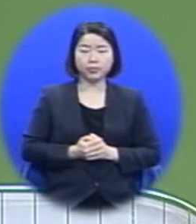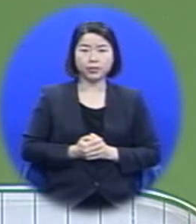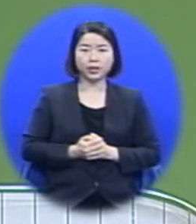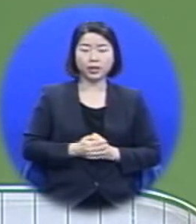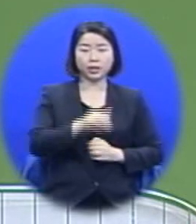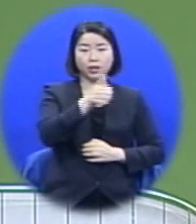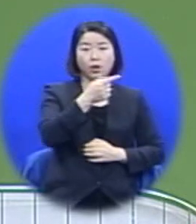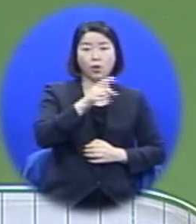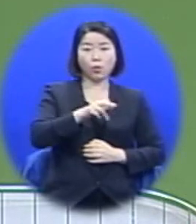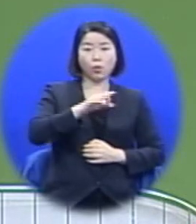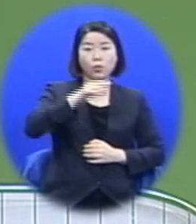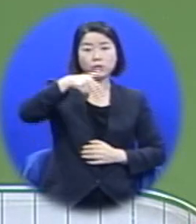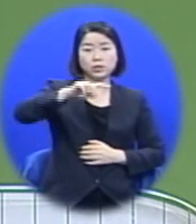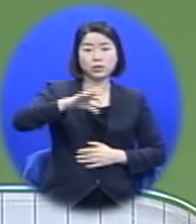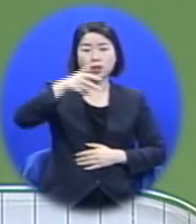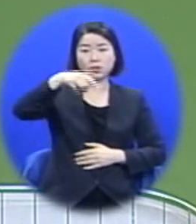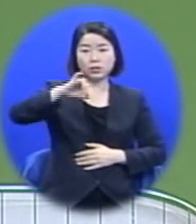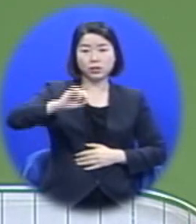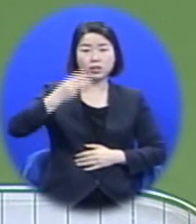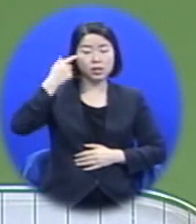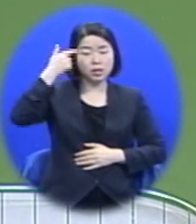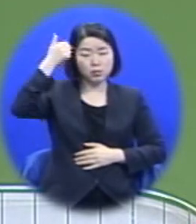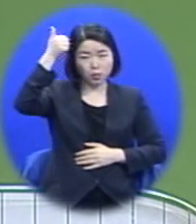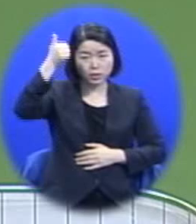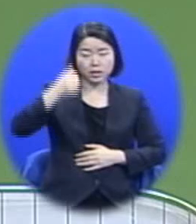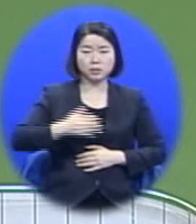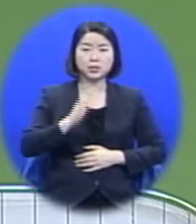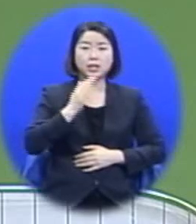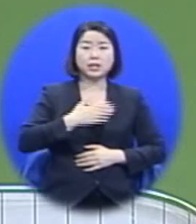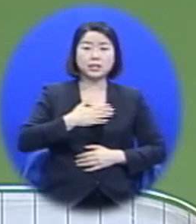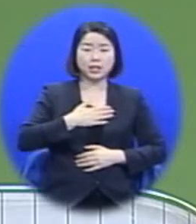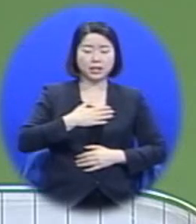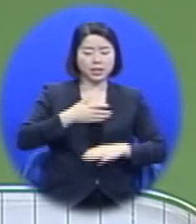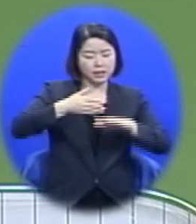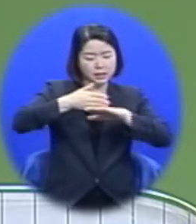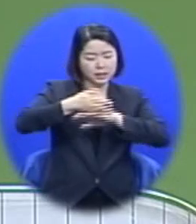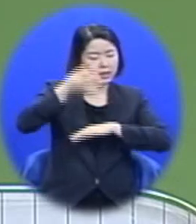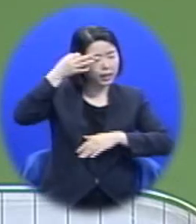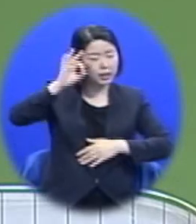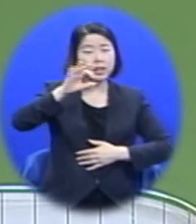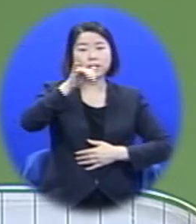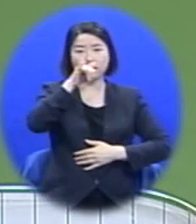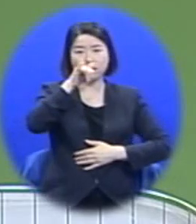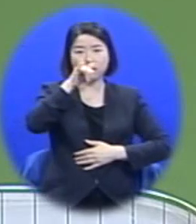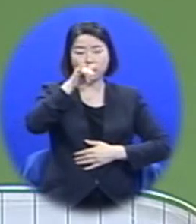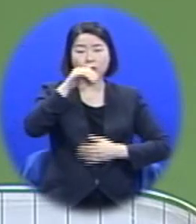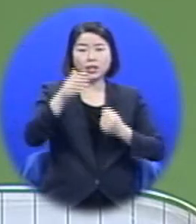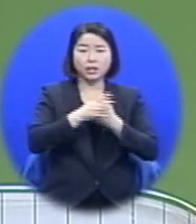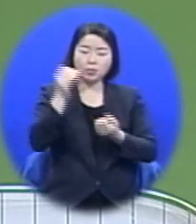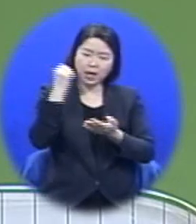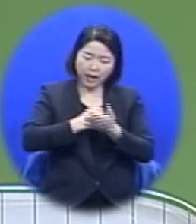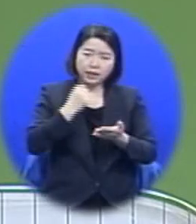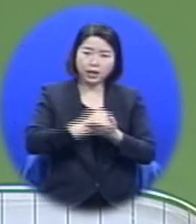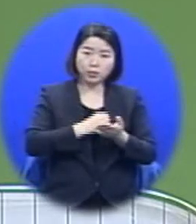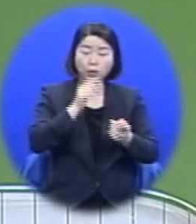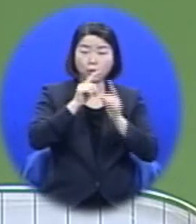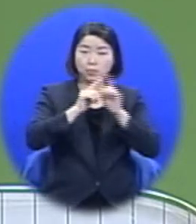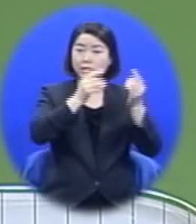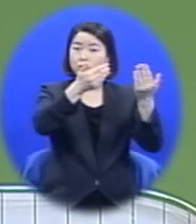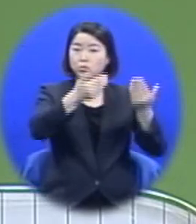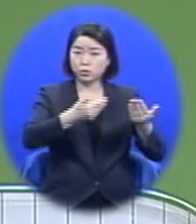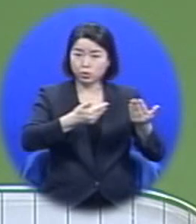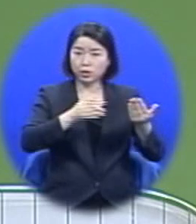공정별 목사님께서 너무 자기가 늦게 깨달으신 게 있다고 그래서 안타깝다 고 말씀을 하신